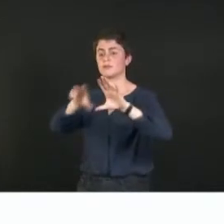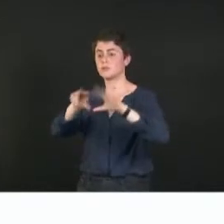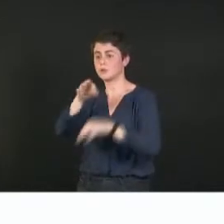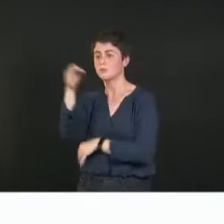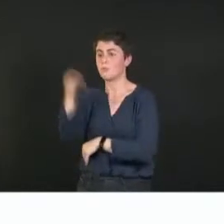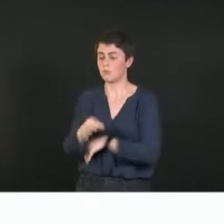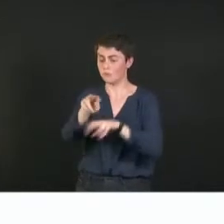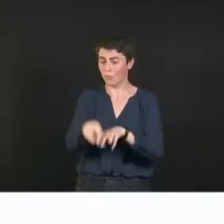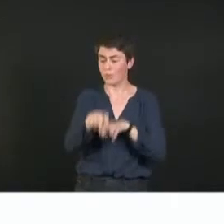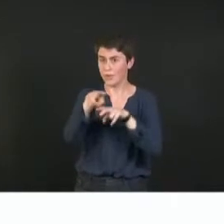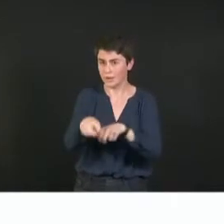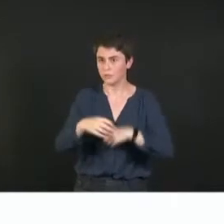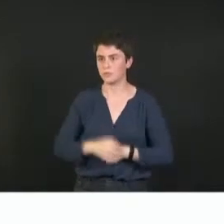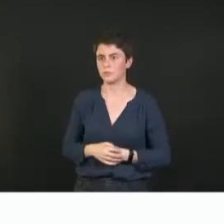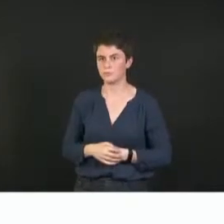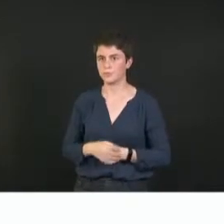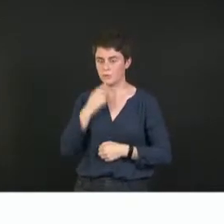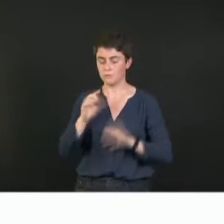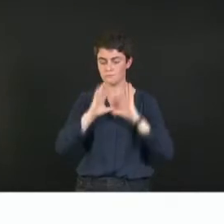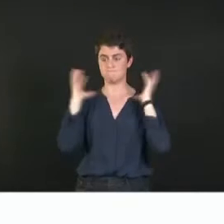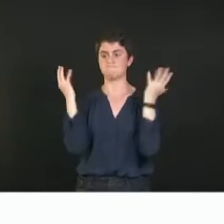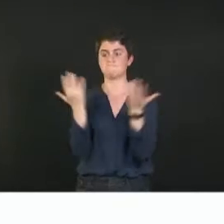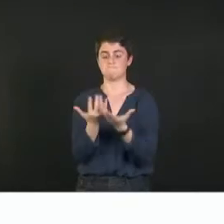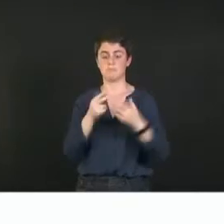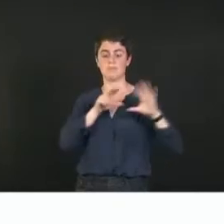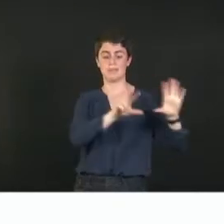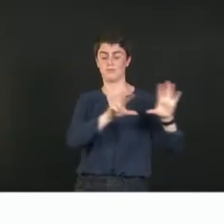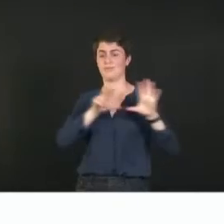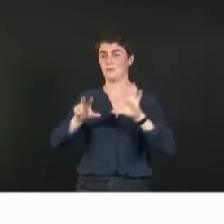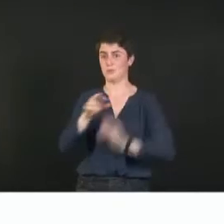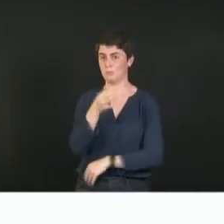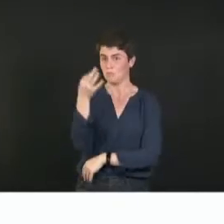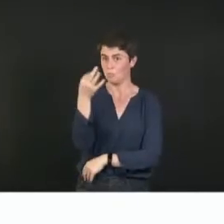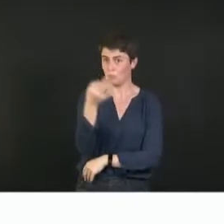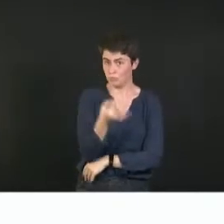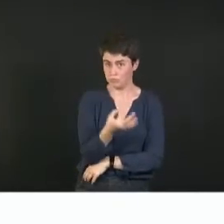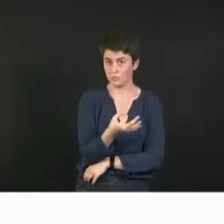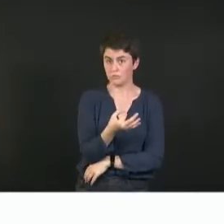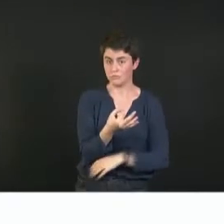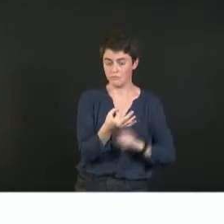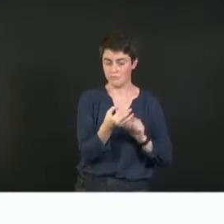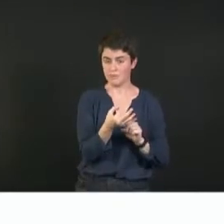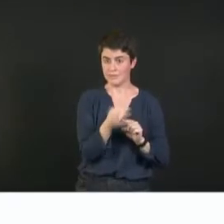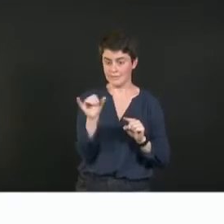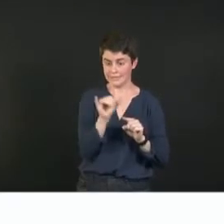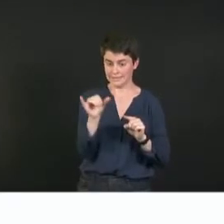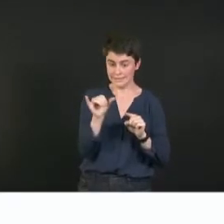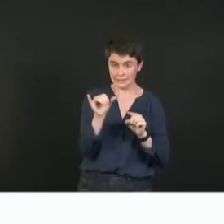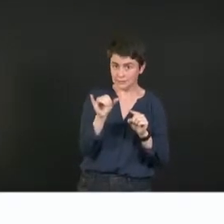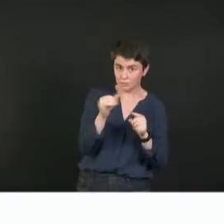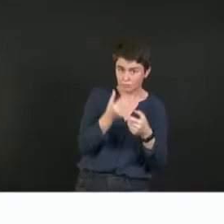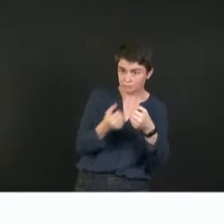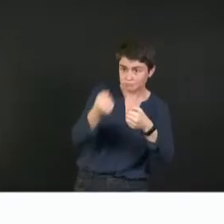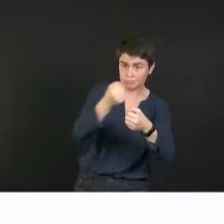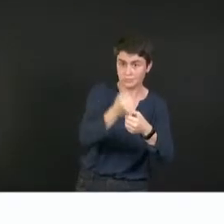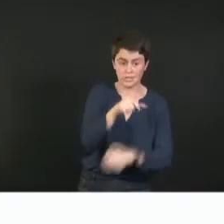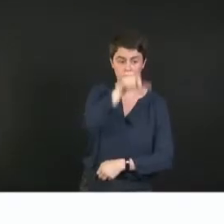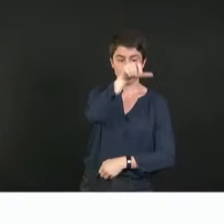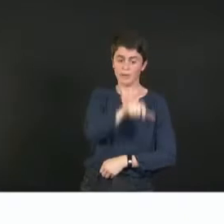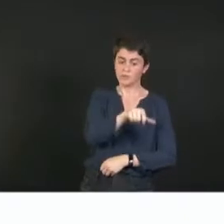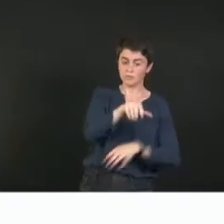à l'agriculture, et donc 88% des émissions de gaz à effet de serre sont l'objet des aménageurs du territoire. Donc